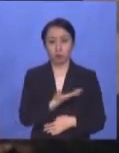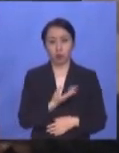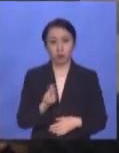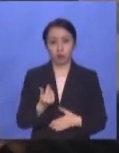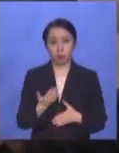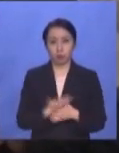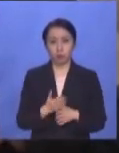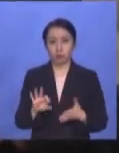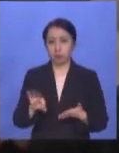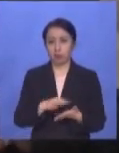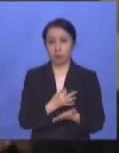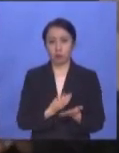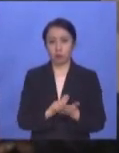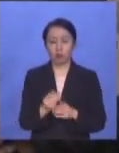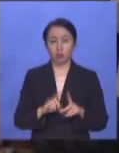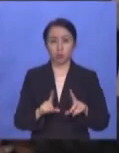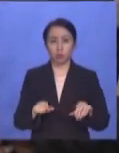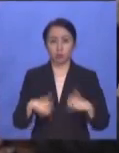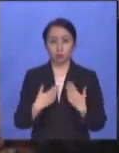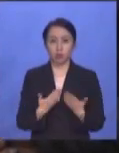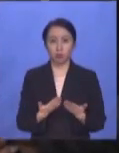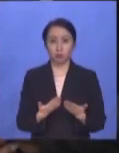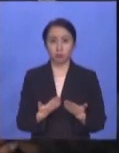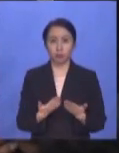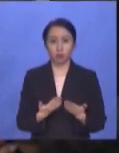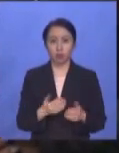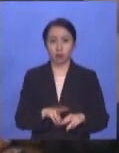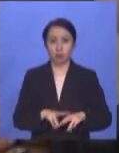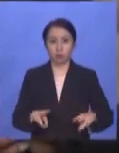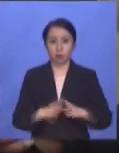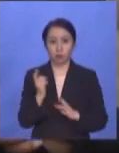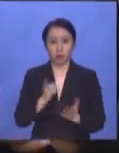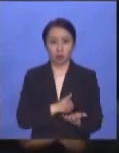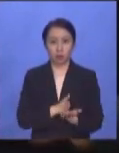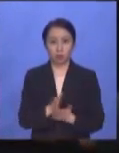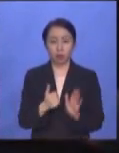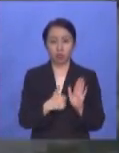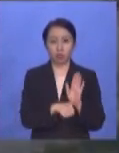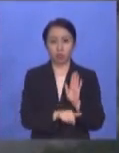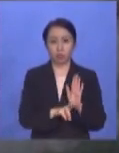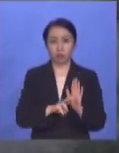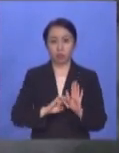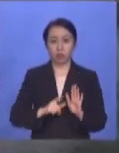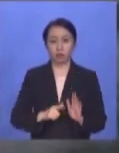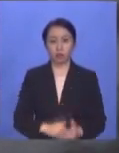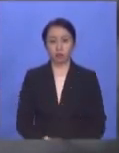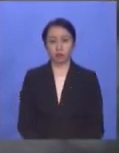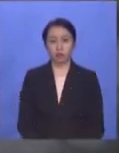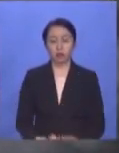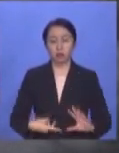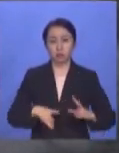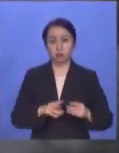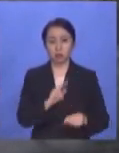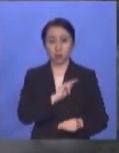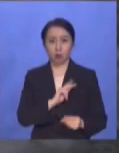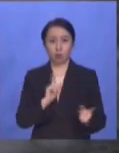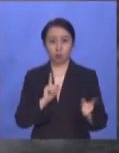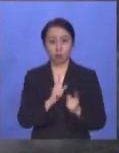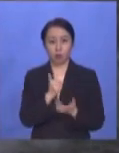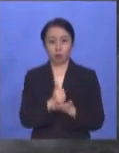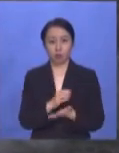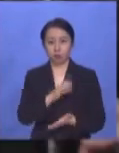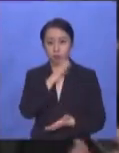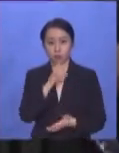субсидируем прямо сразу финансовые институты. То есть Минсельхоз напрямую финансирует. 60 миллиардов. В завершении рабочей поездки